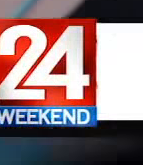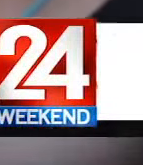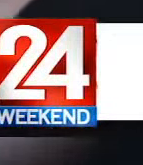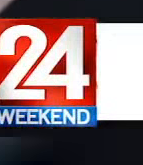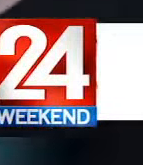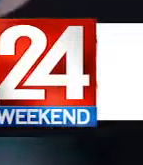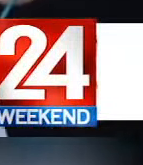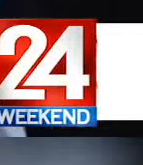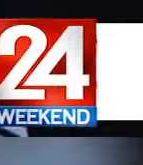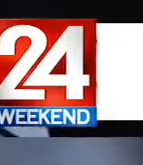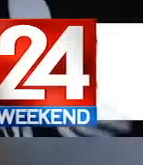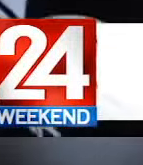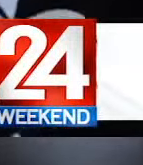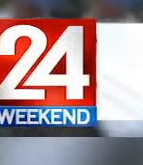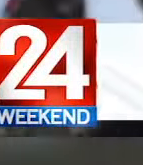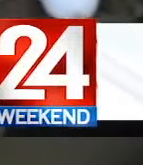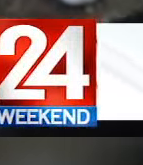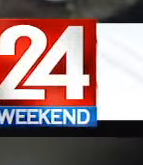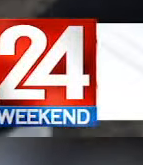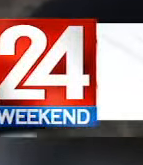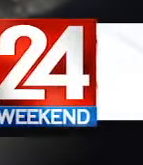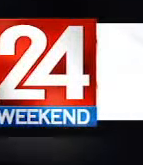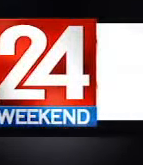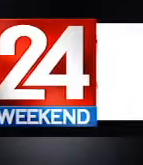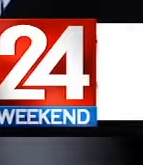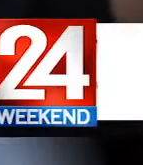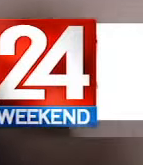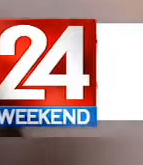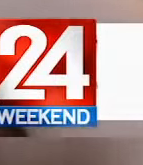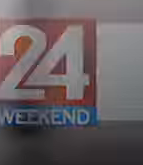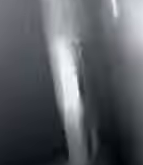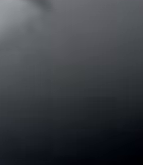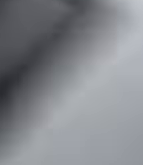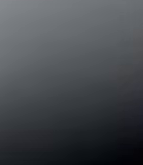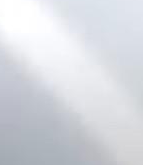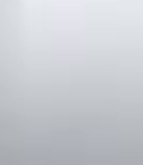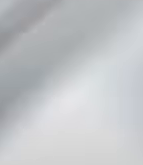Jack Roberto ngayong pandemic.